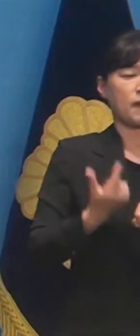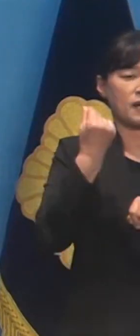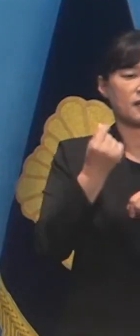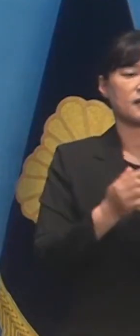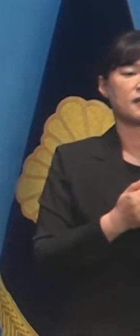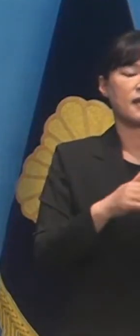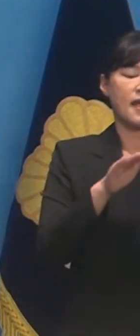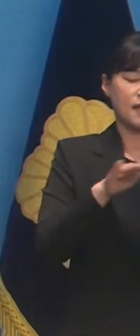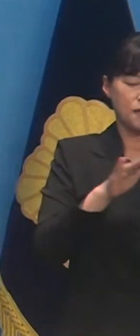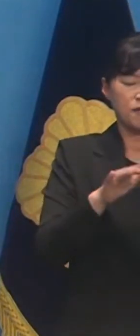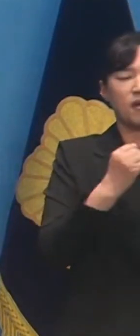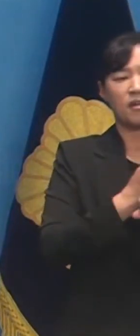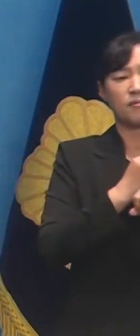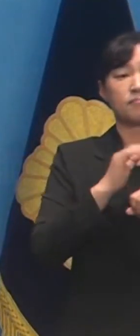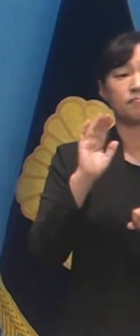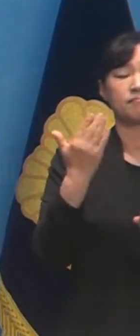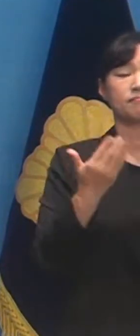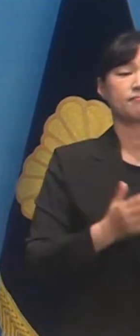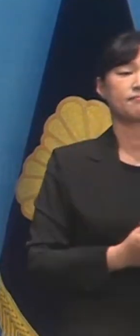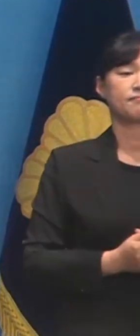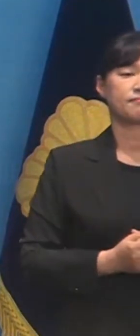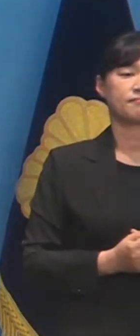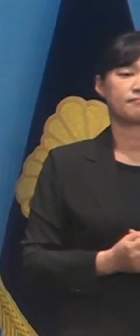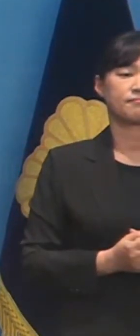신속히 타결해야 할 것입니다.